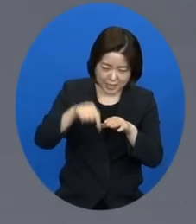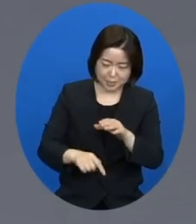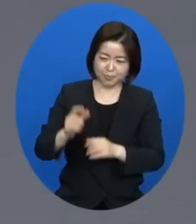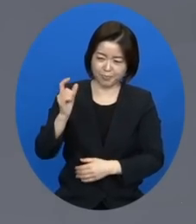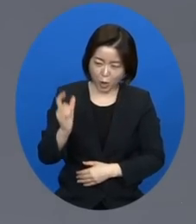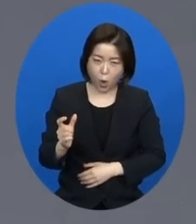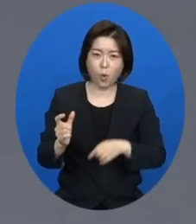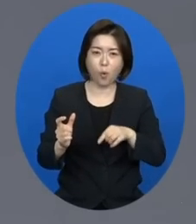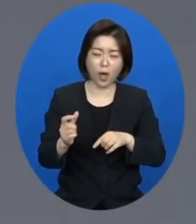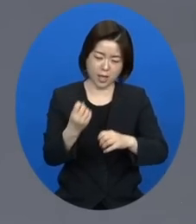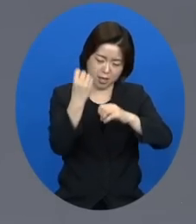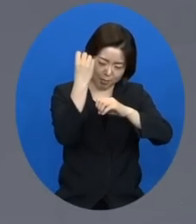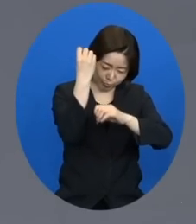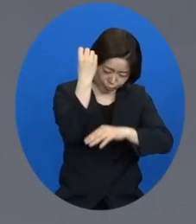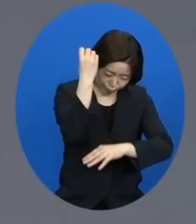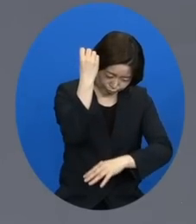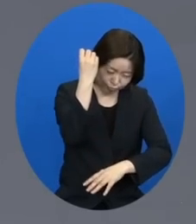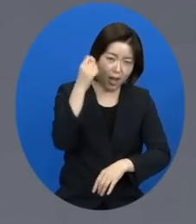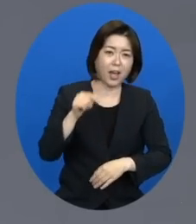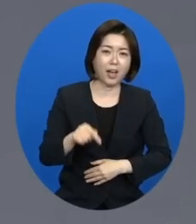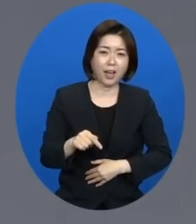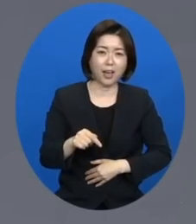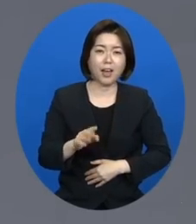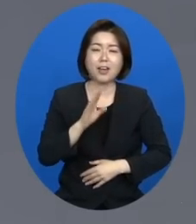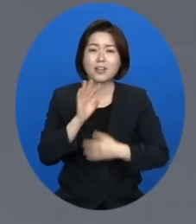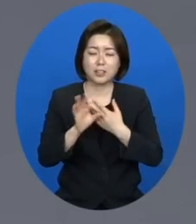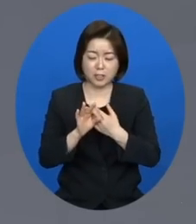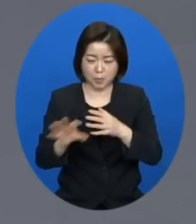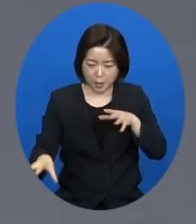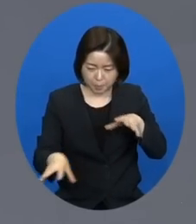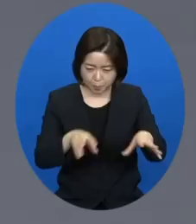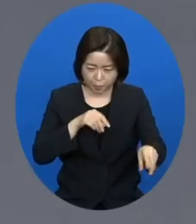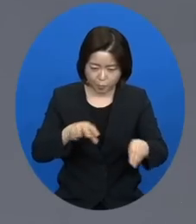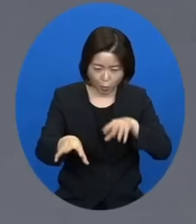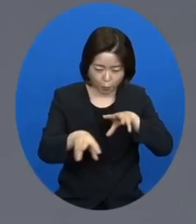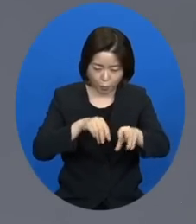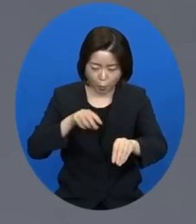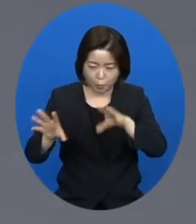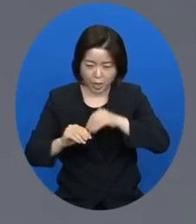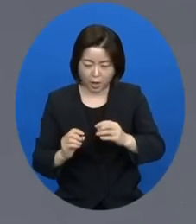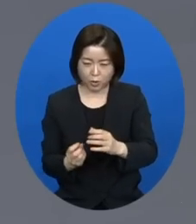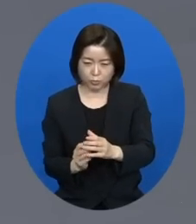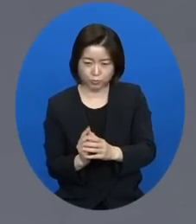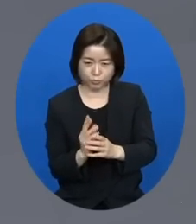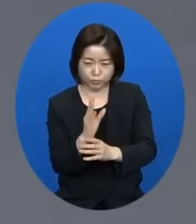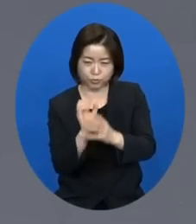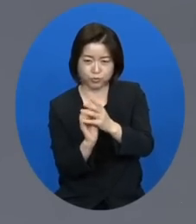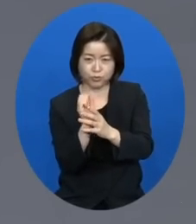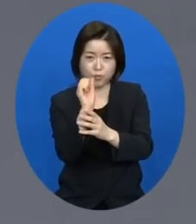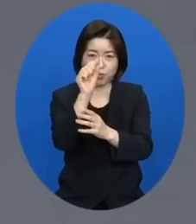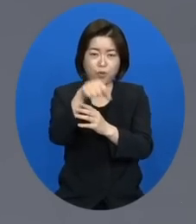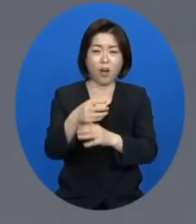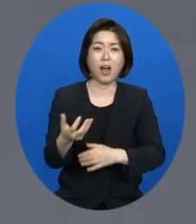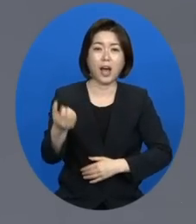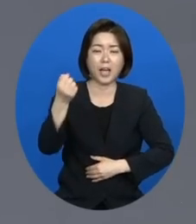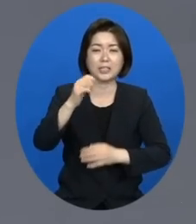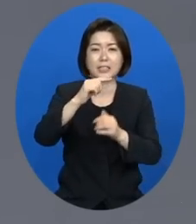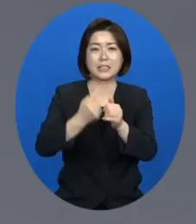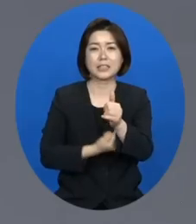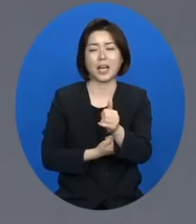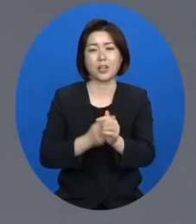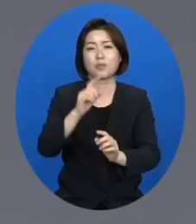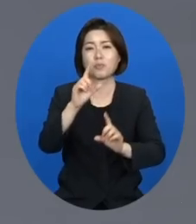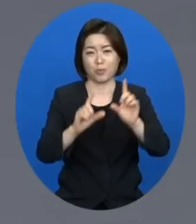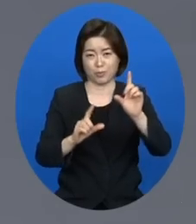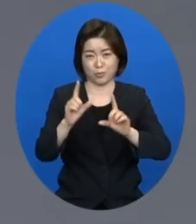견고하게 내려가야만 그래야만 영양분을 흡수해서 열매를 맺을 수가 있는 것이 자연적인